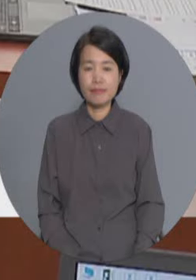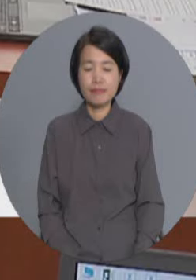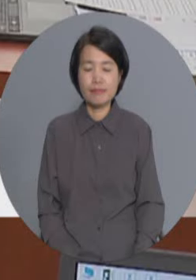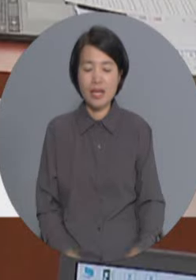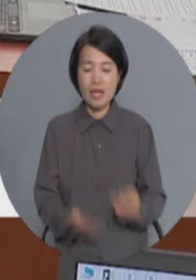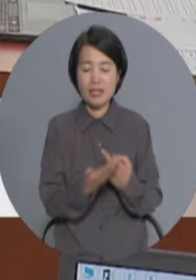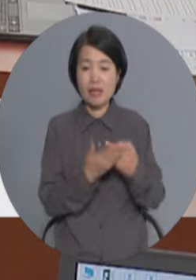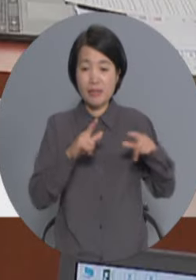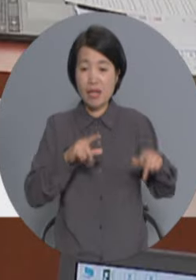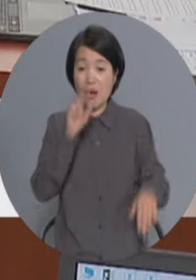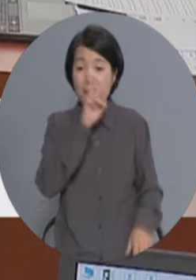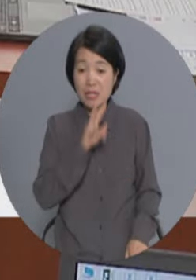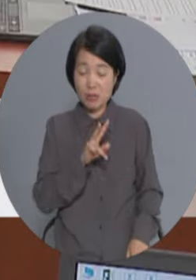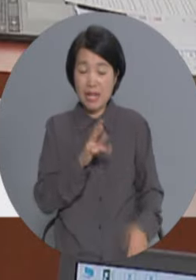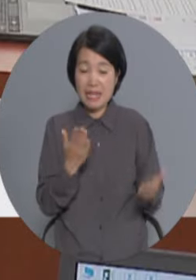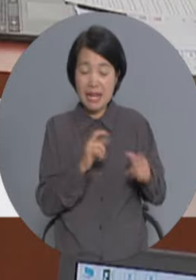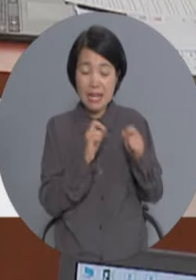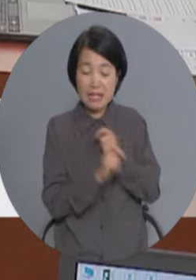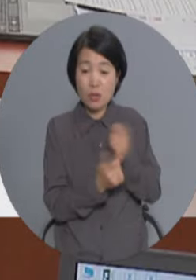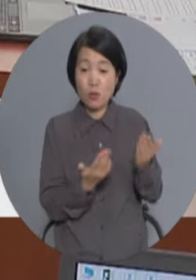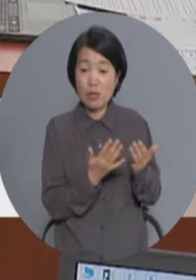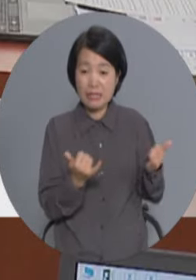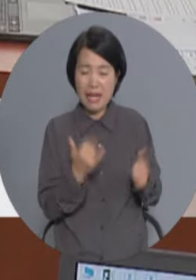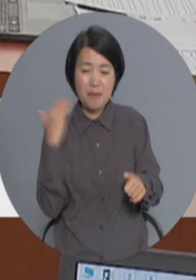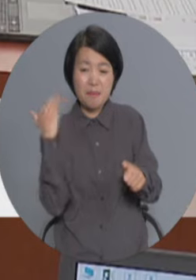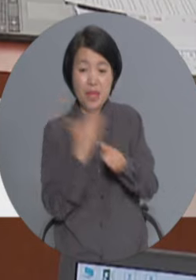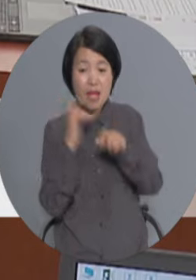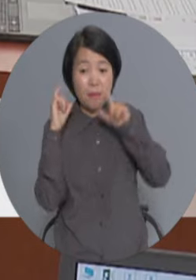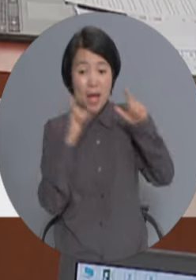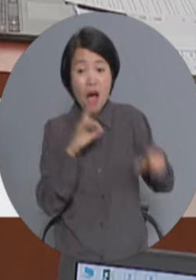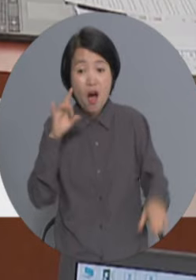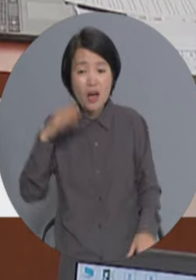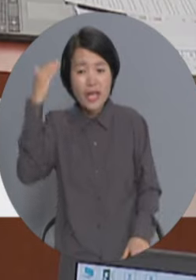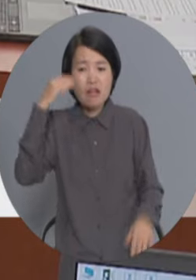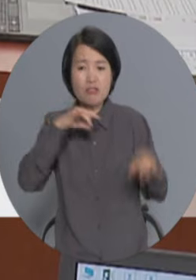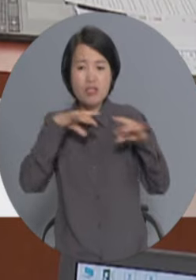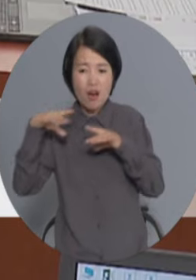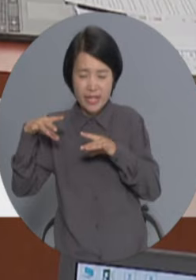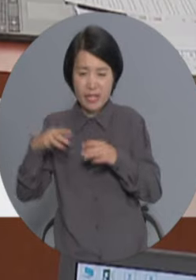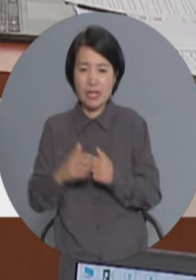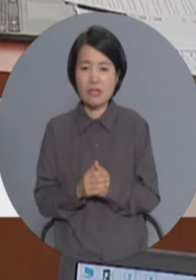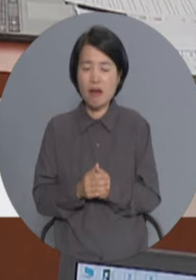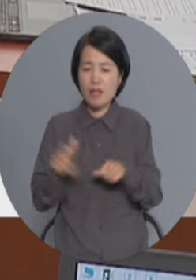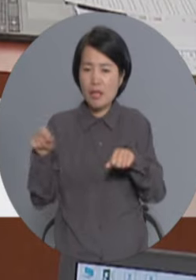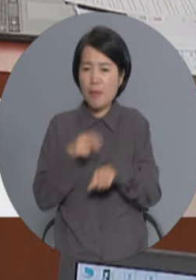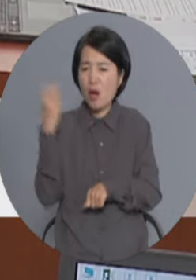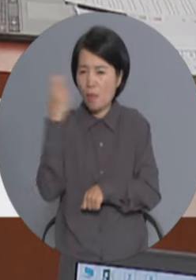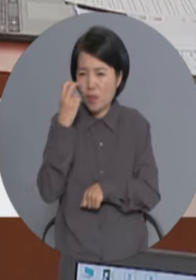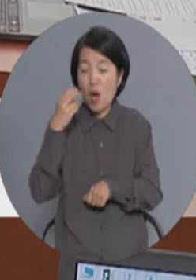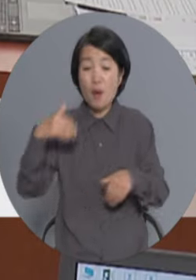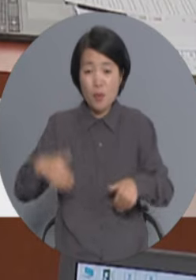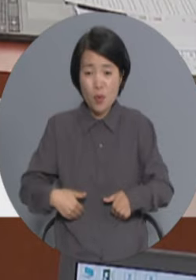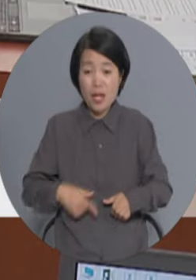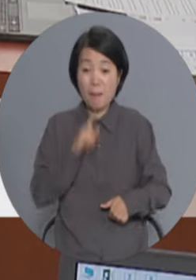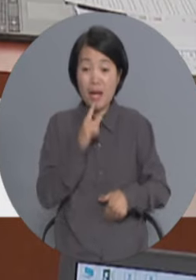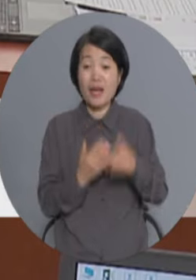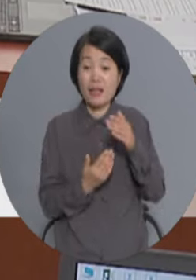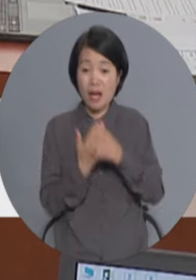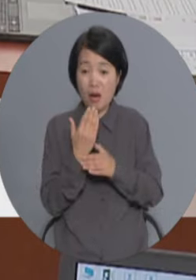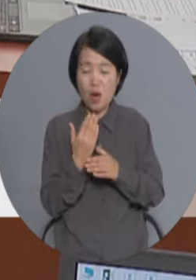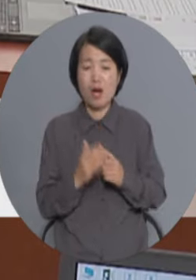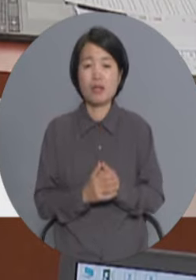처 지역 발전소에서 일하는 하청 노동자들에게 해고를 통보한 한전을 상대로 특별 근로 감독을 해야 한다는